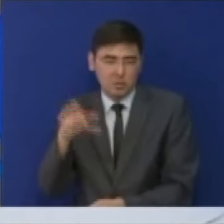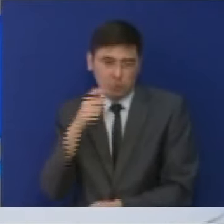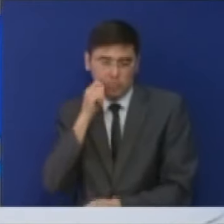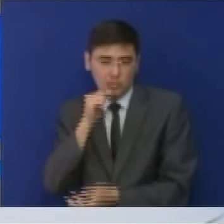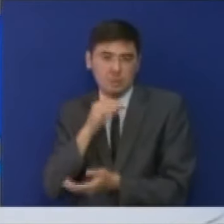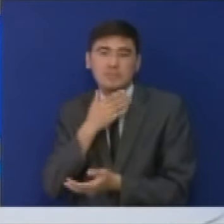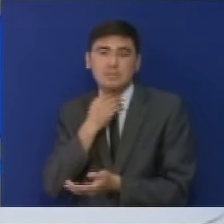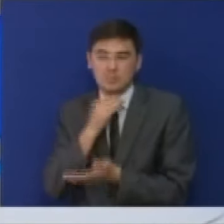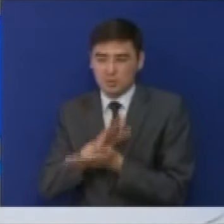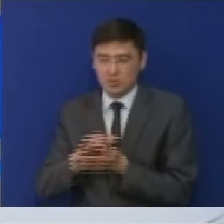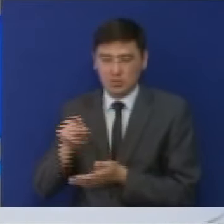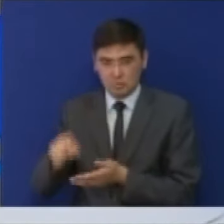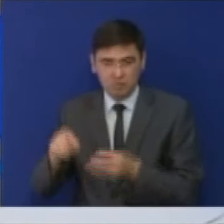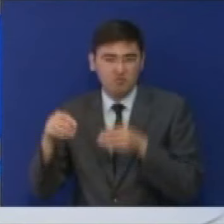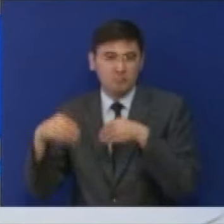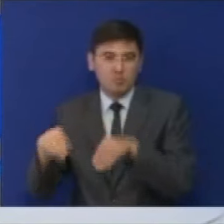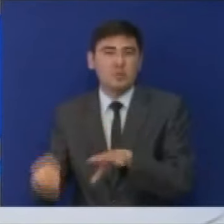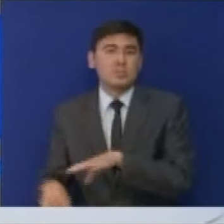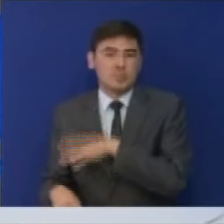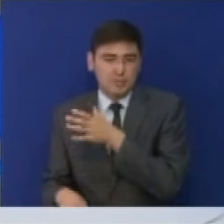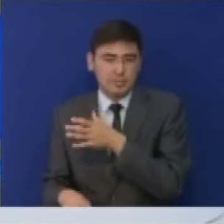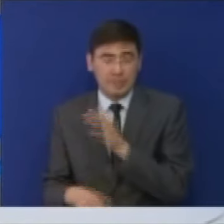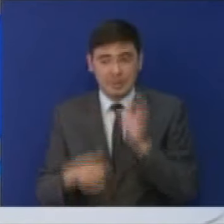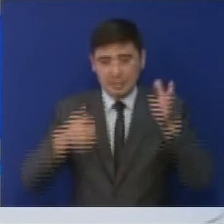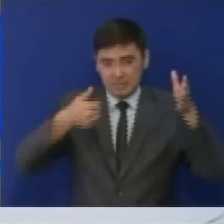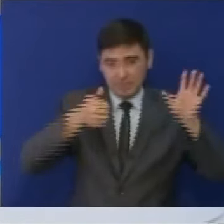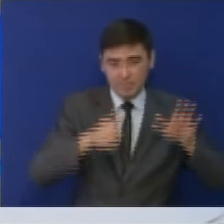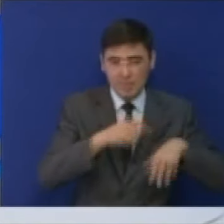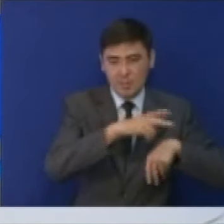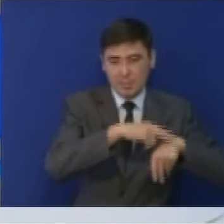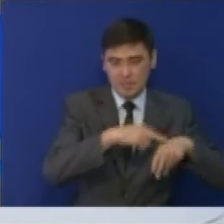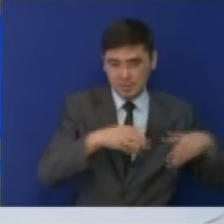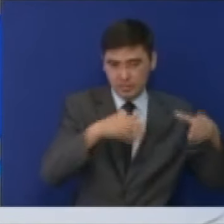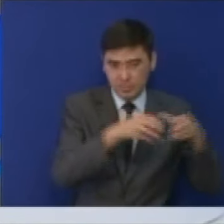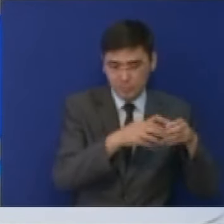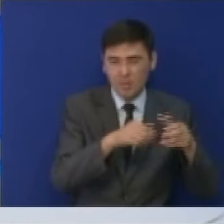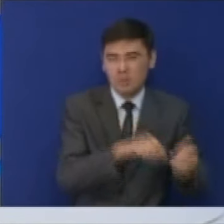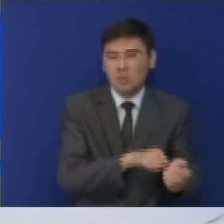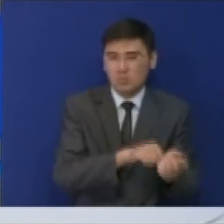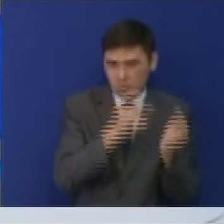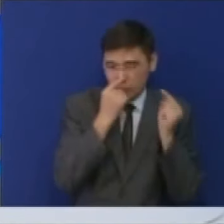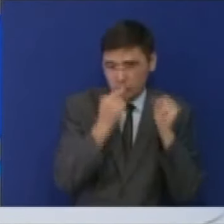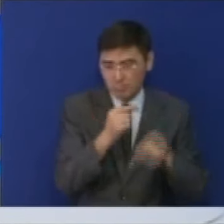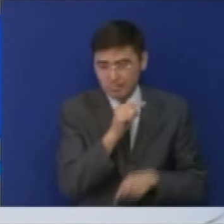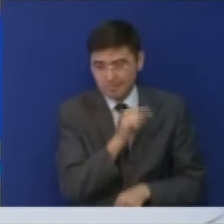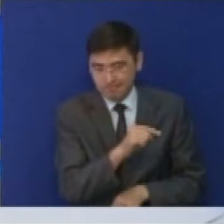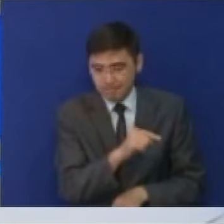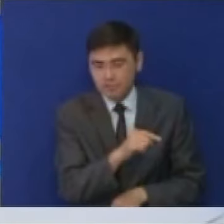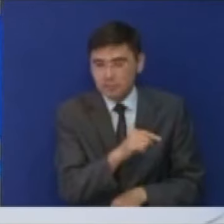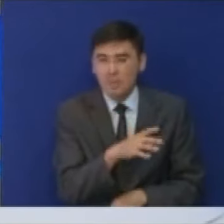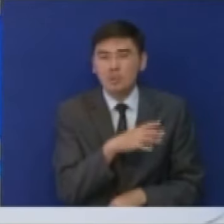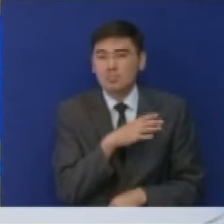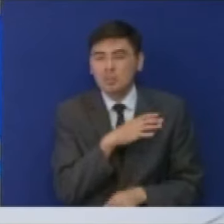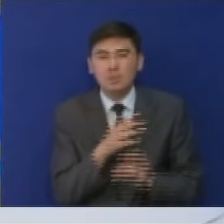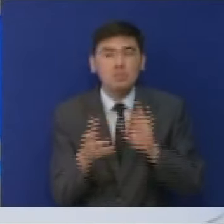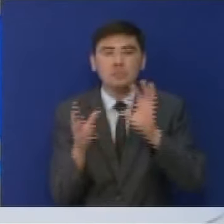мероприятия «Койкнар-2019». Всего за 6 месяцев текущего года отделом по противодействию наркопреступности управления полиции выявлено